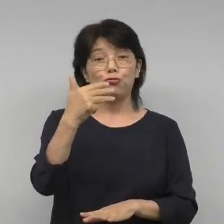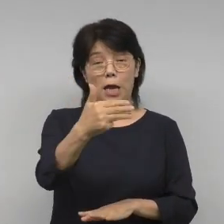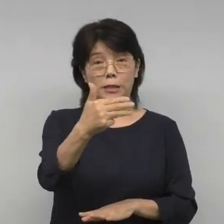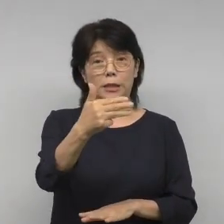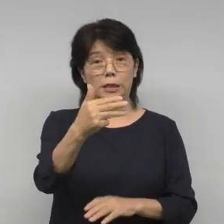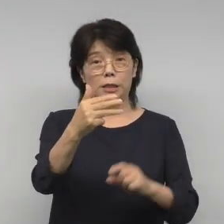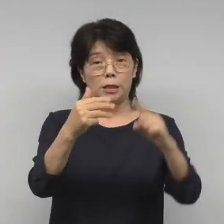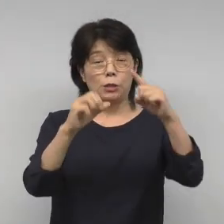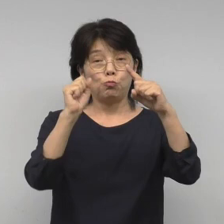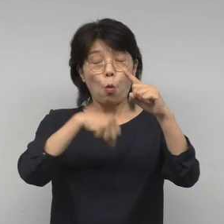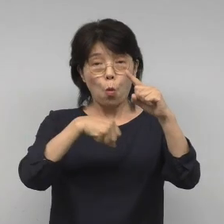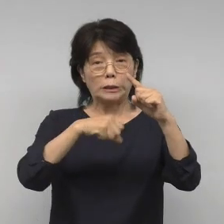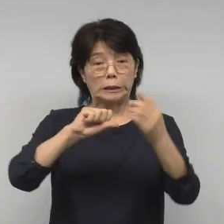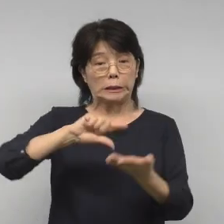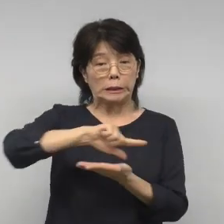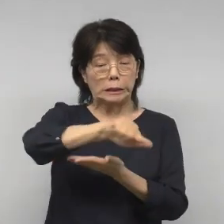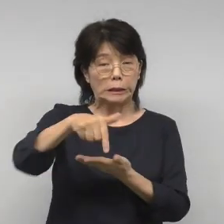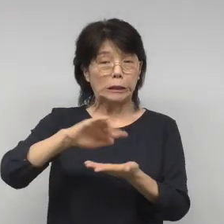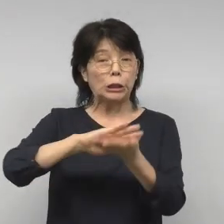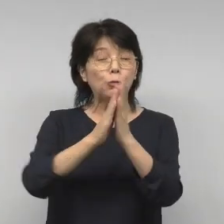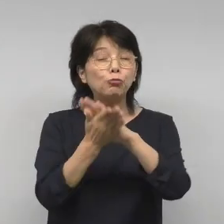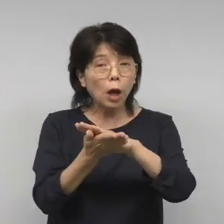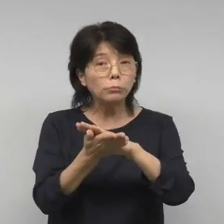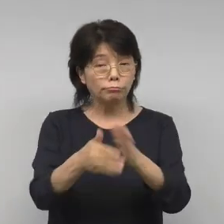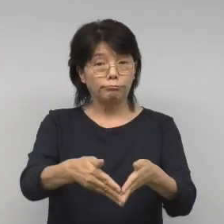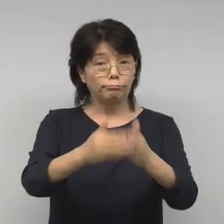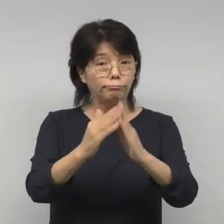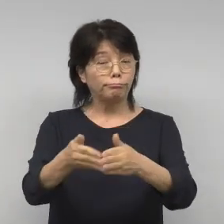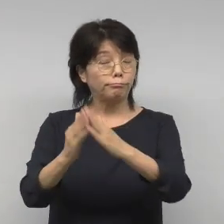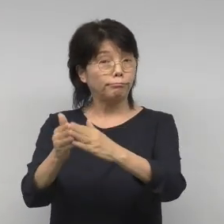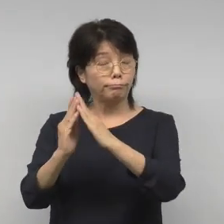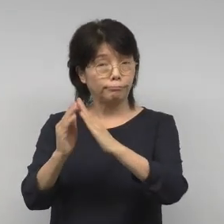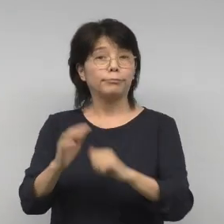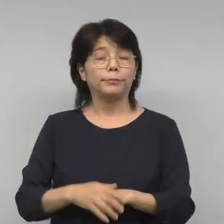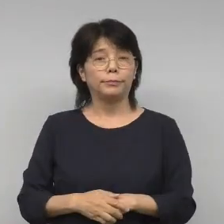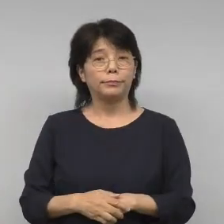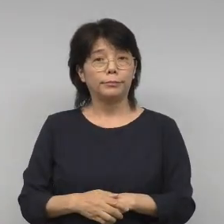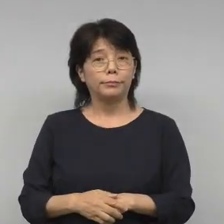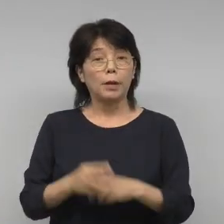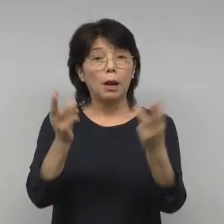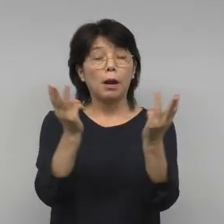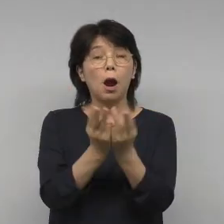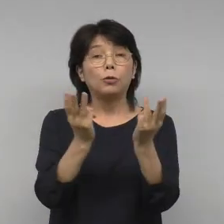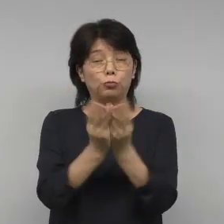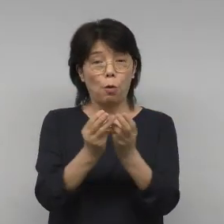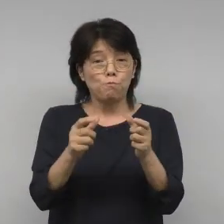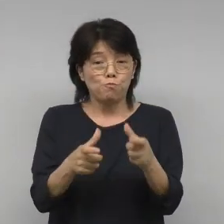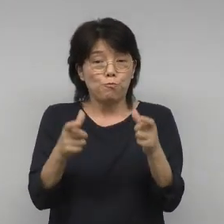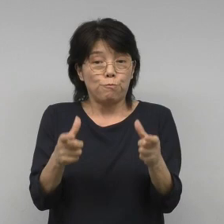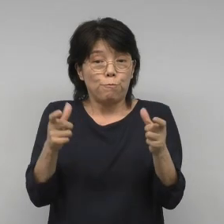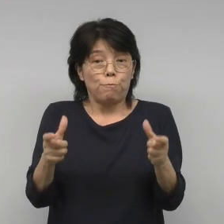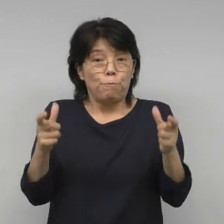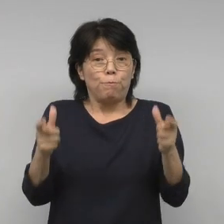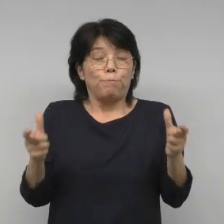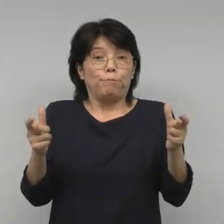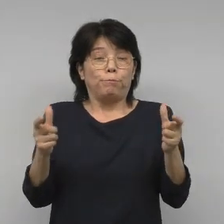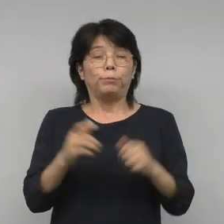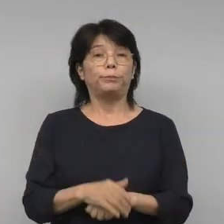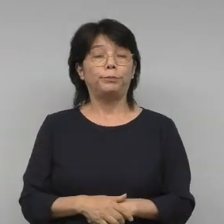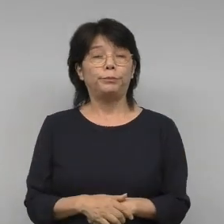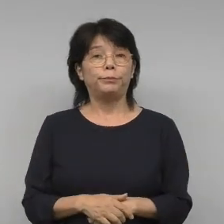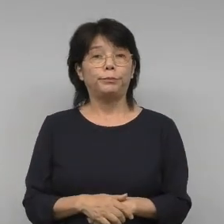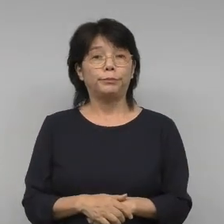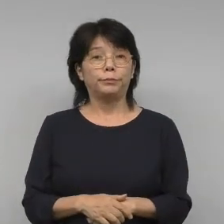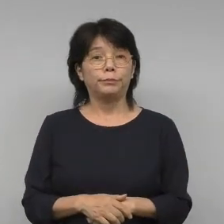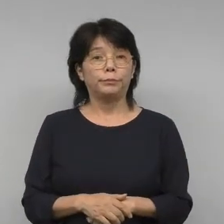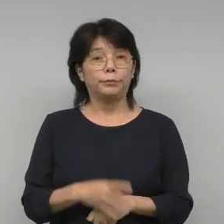認地域クラブが発足をしておりまして、徐々にこのクラブ数が増えていっているところであります。掛